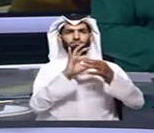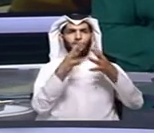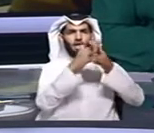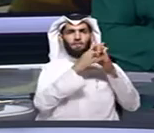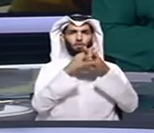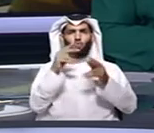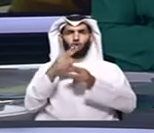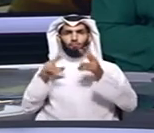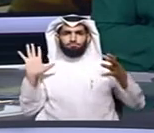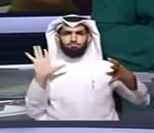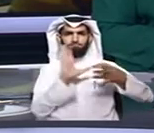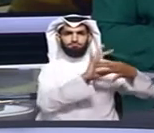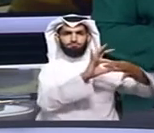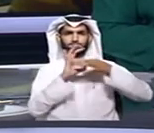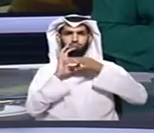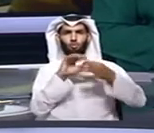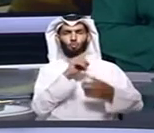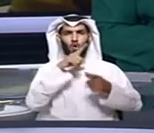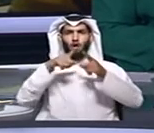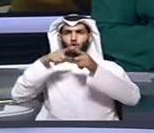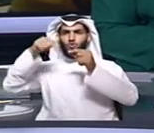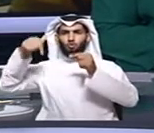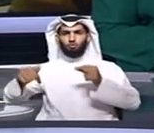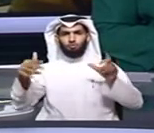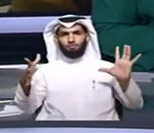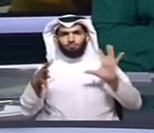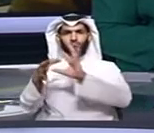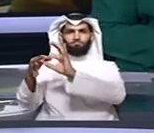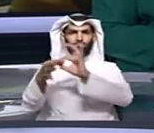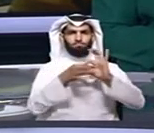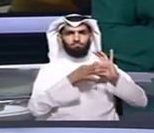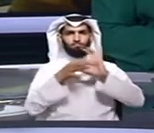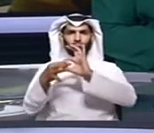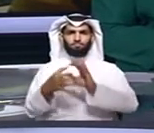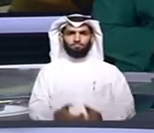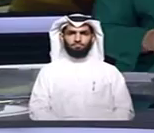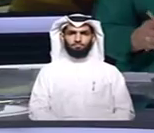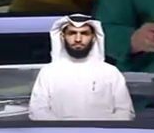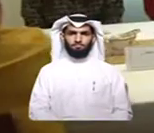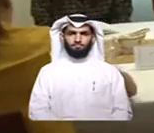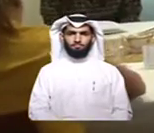المتحدة بدولة الكويت ودول مجلس التعاون في مختلف الأصعدة.